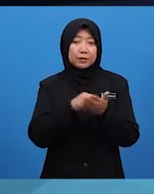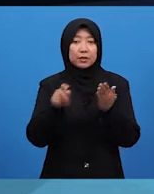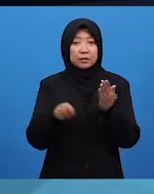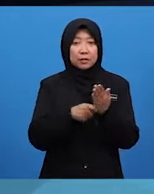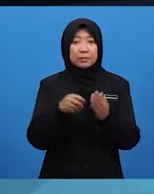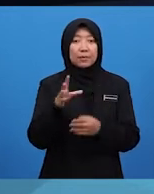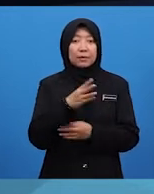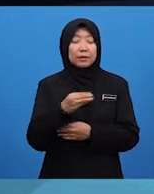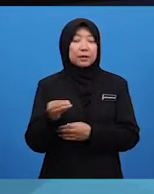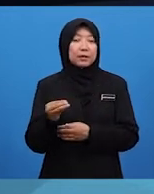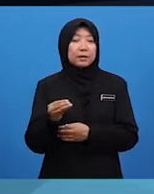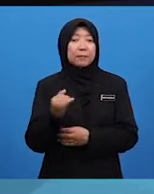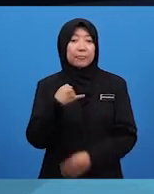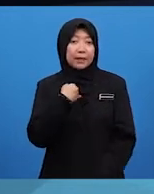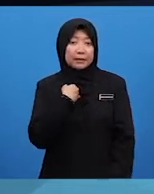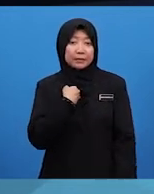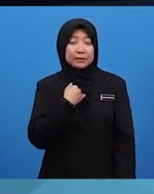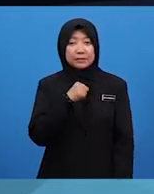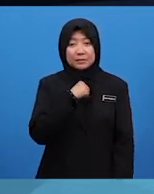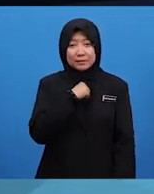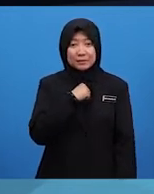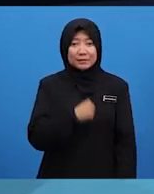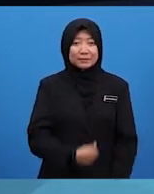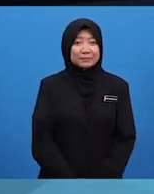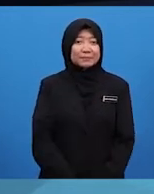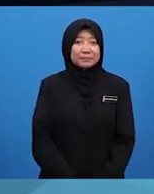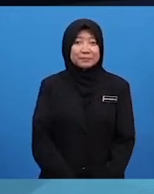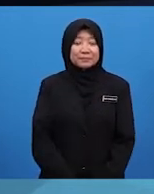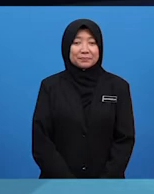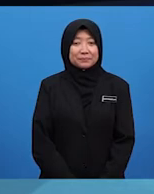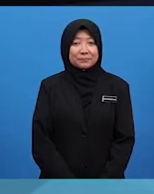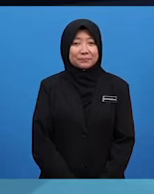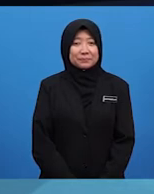dan identiti tersendiri.